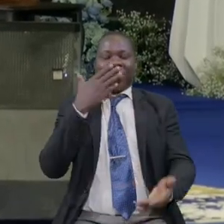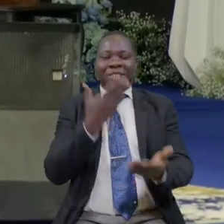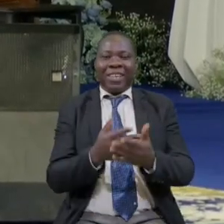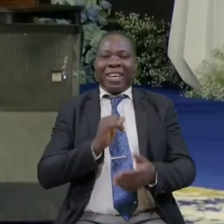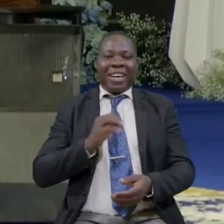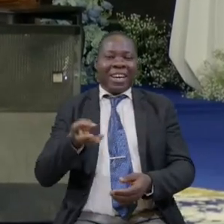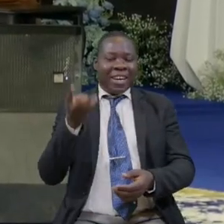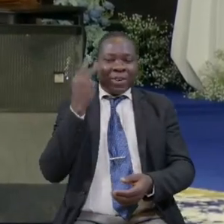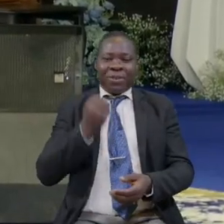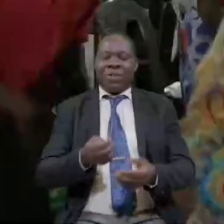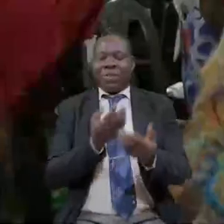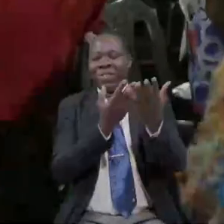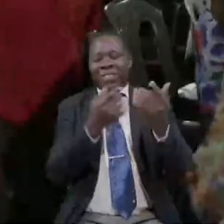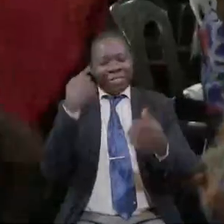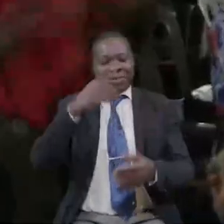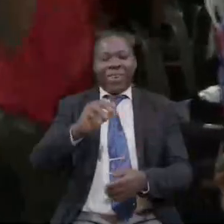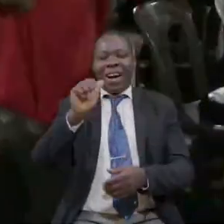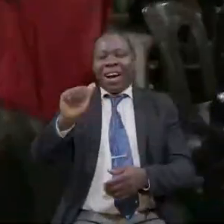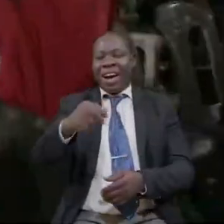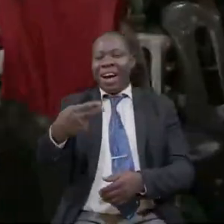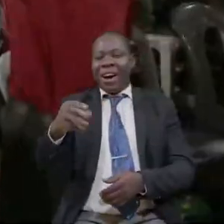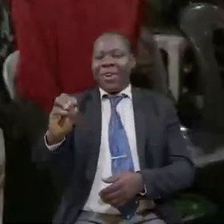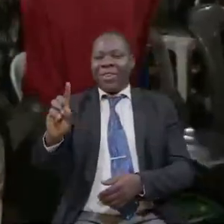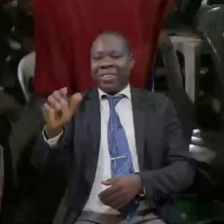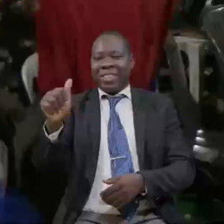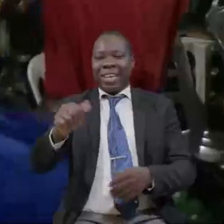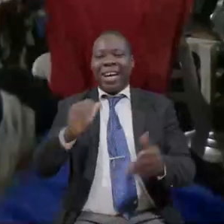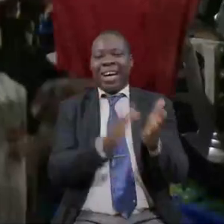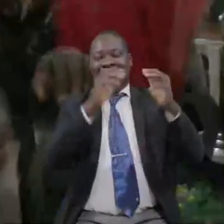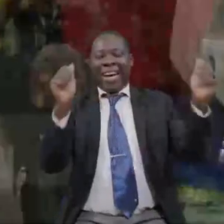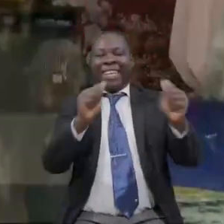J'attends un grand alléluia.